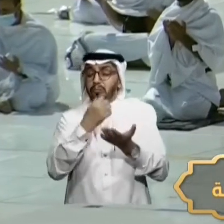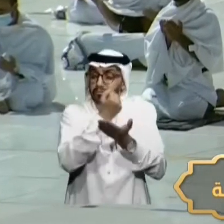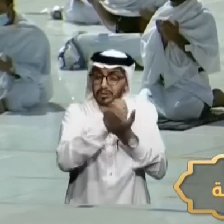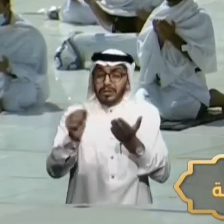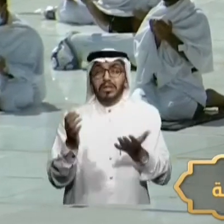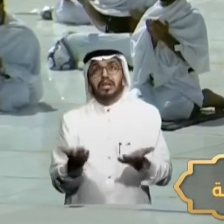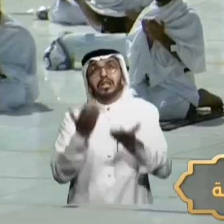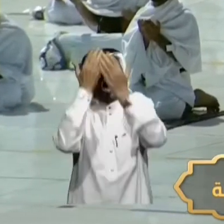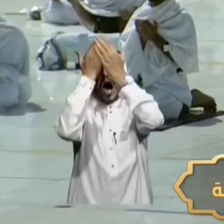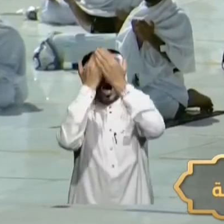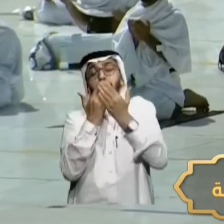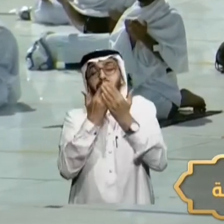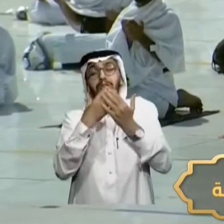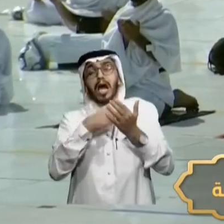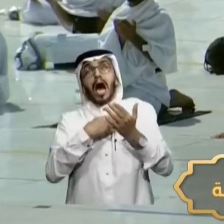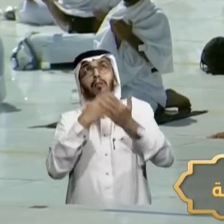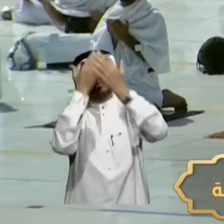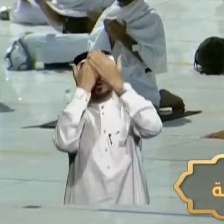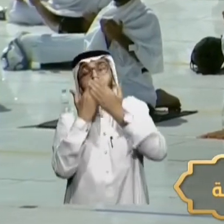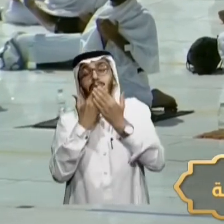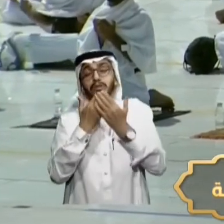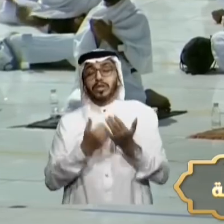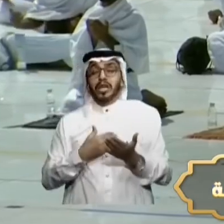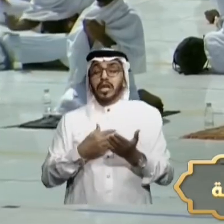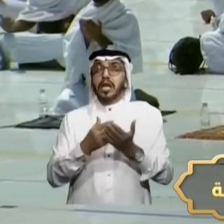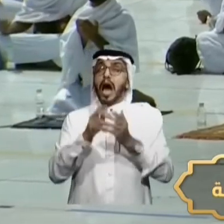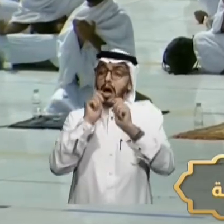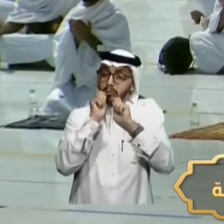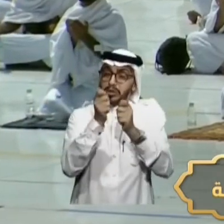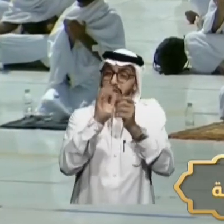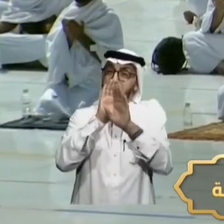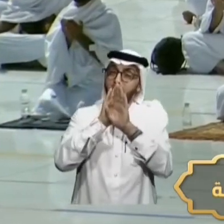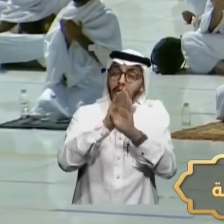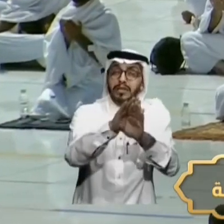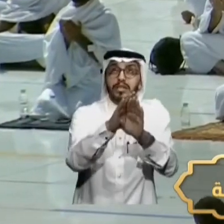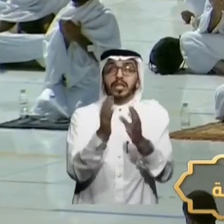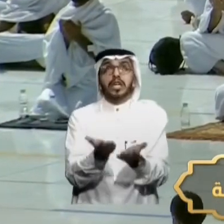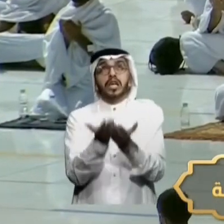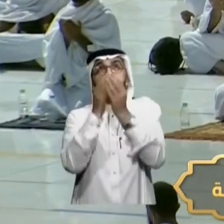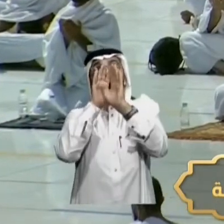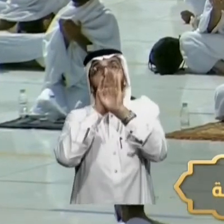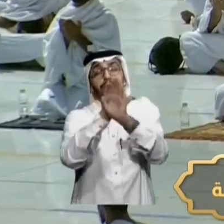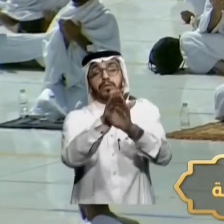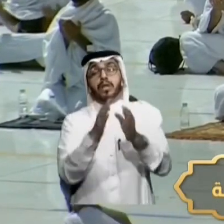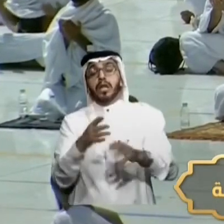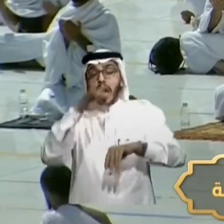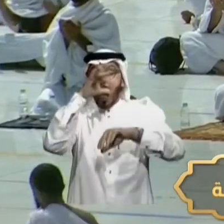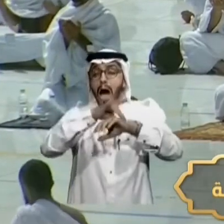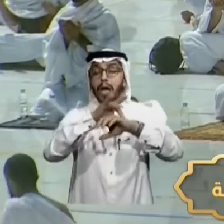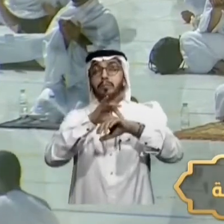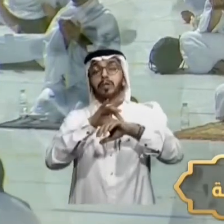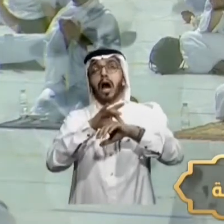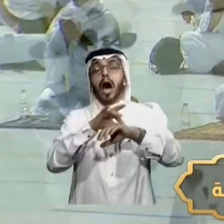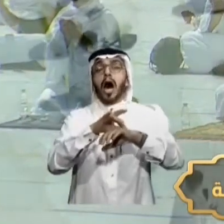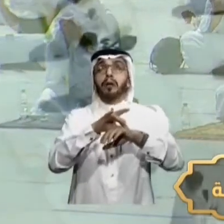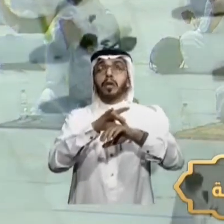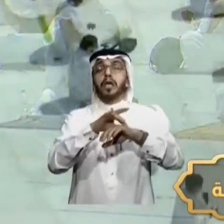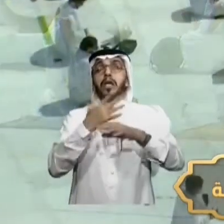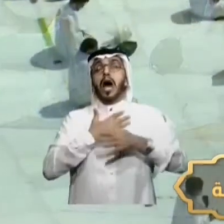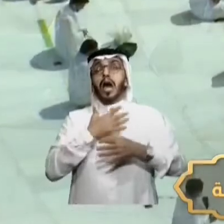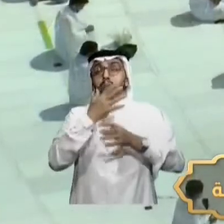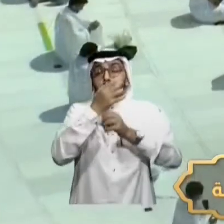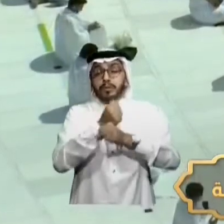المأمومين، ونفس كرب المكروبين، واقض الدين عن المدينين، واشف مرضانا